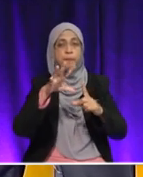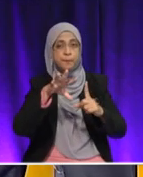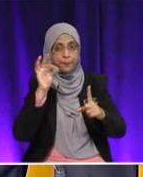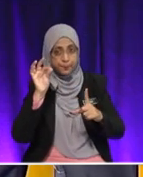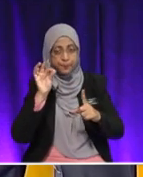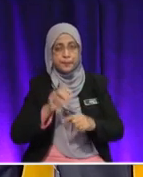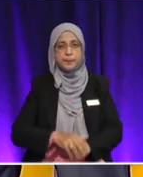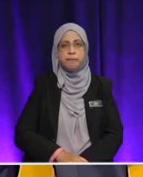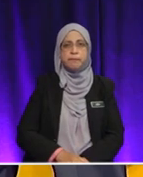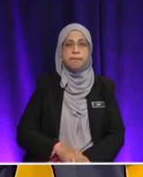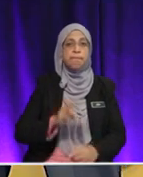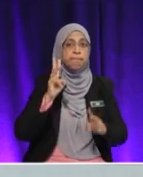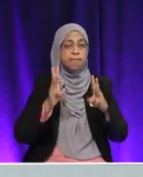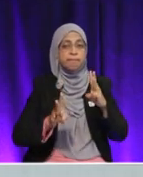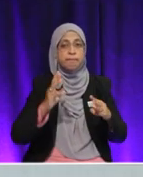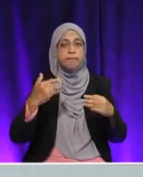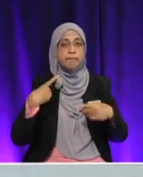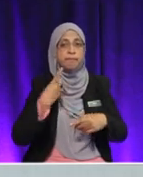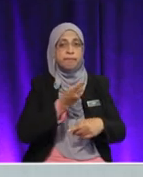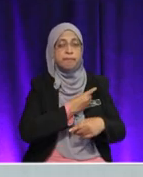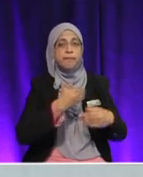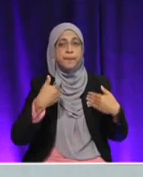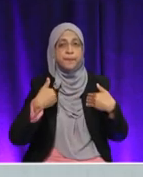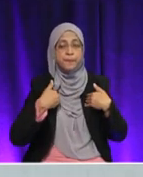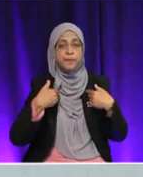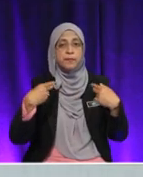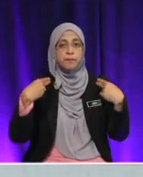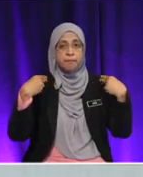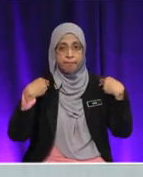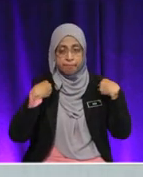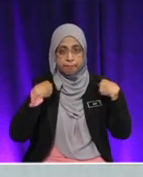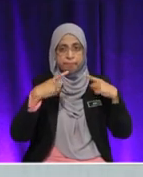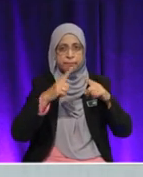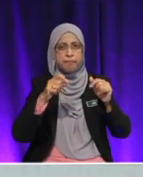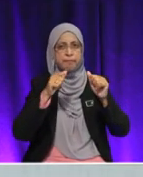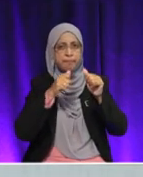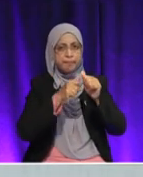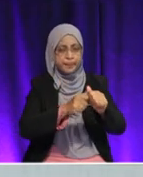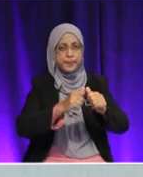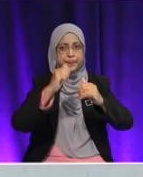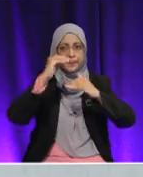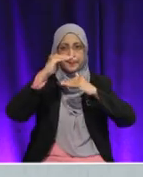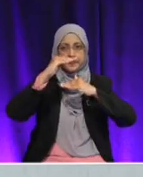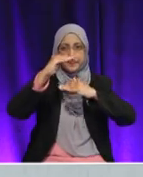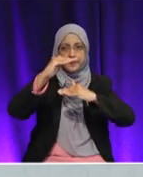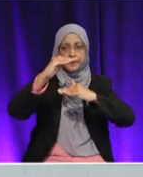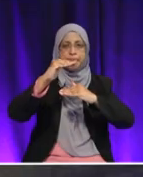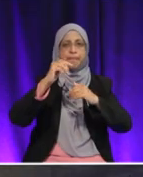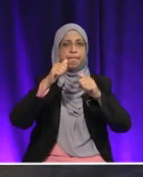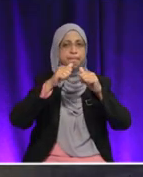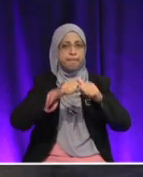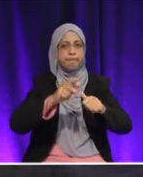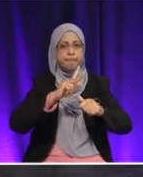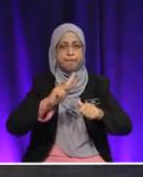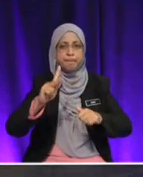walaupun kita telah diadirkan hak tapi kita perlu mengikut batasan yang telah ditetapkan itu dia daripada cek